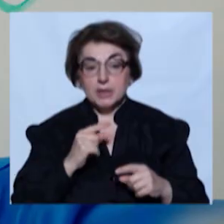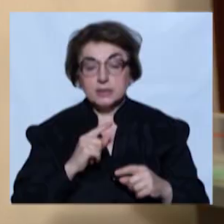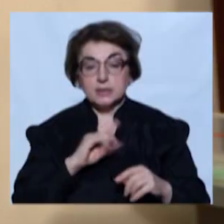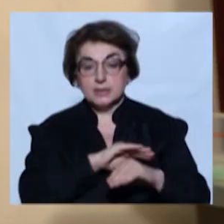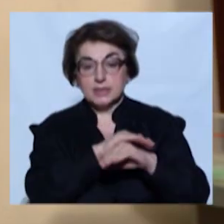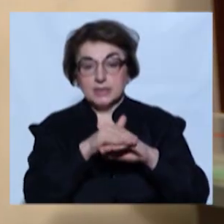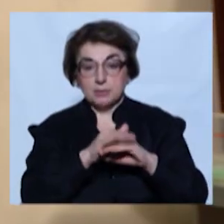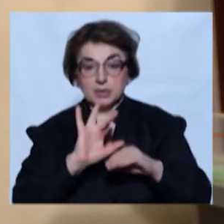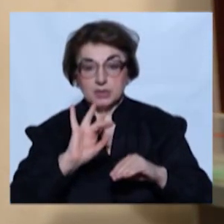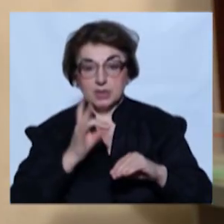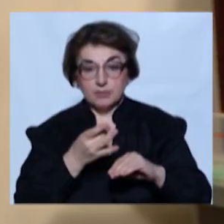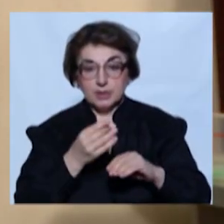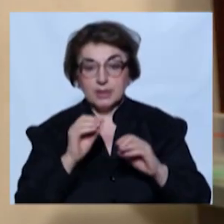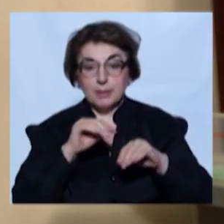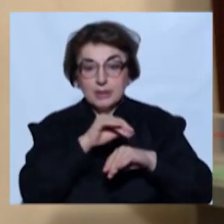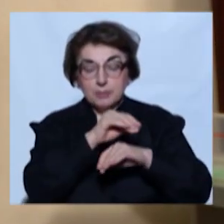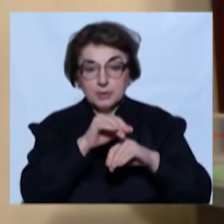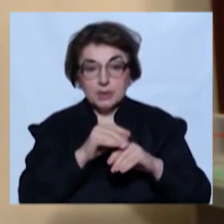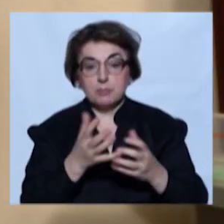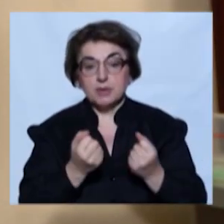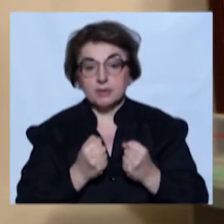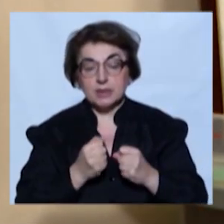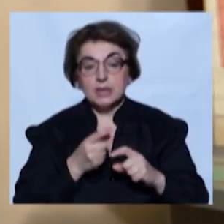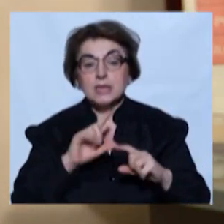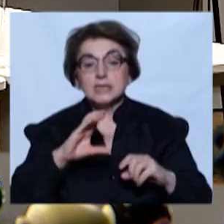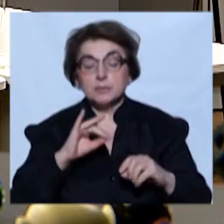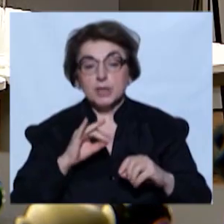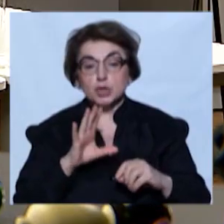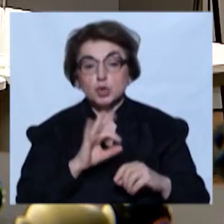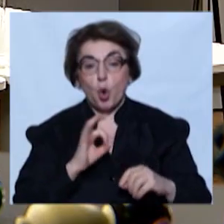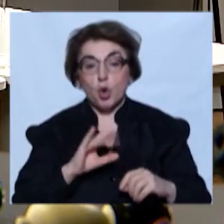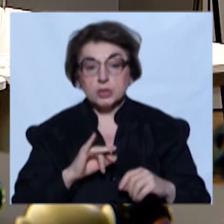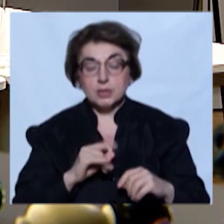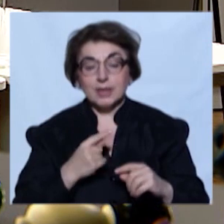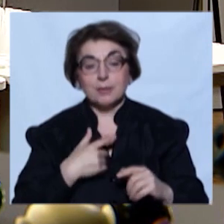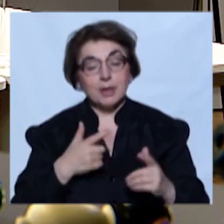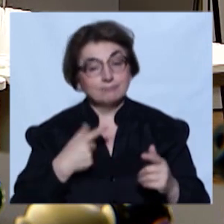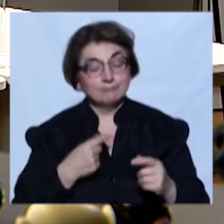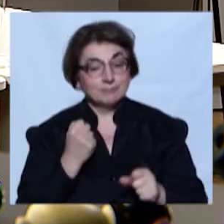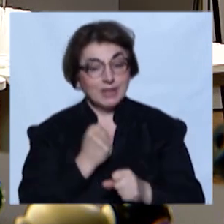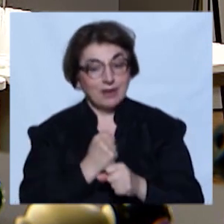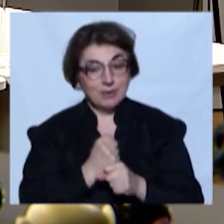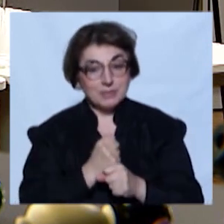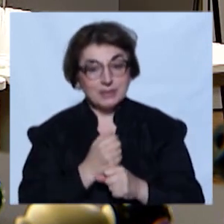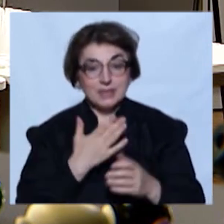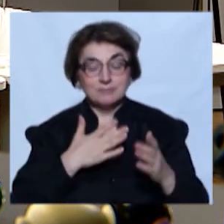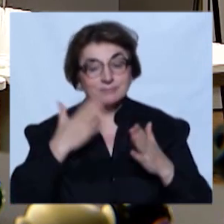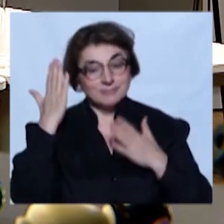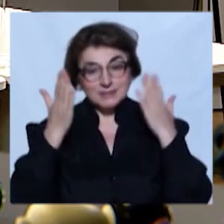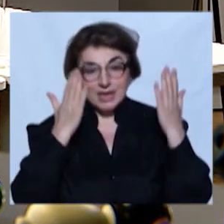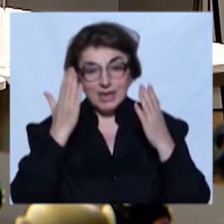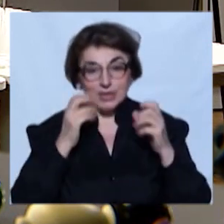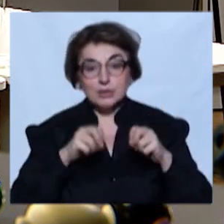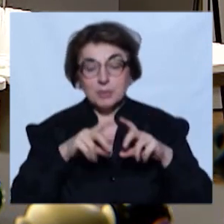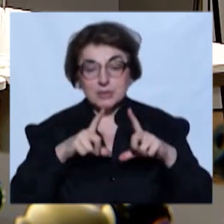ზედაპირი დავჟანგეთ, ჩავინაფიფქით და მივიღეთ სპილენძის ოქსიდი. მე მოგიმზადე პატარა სახალისო ბარათი ამ თემასთან დაკავშირებით.